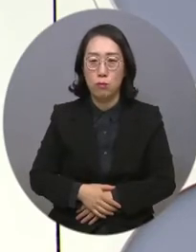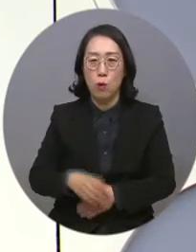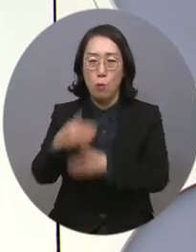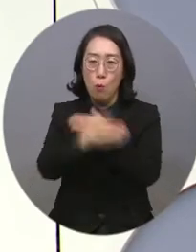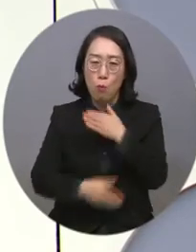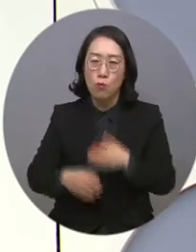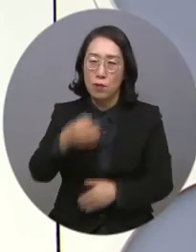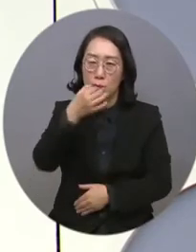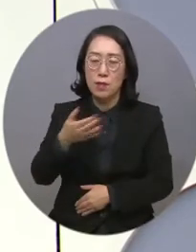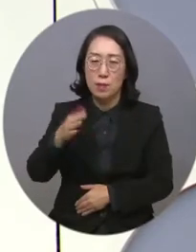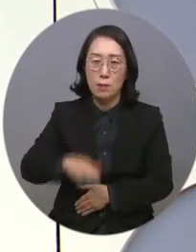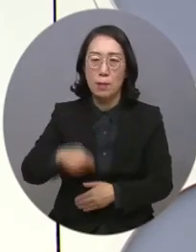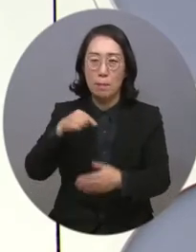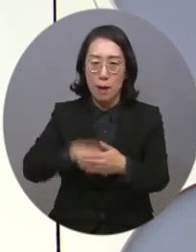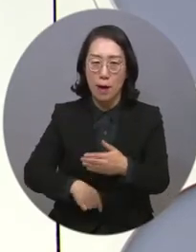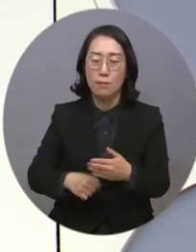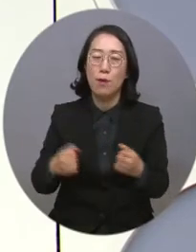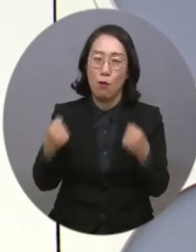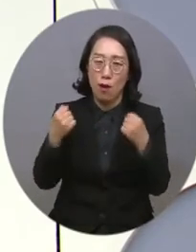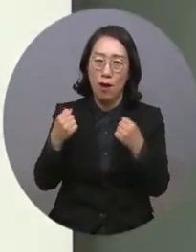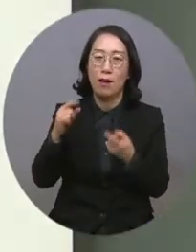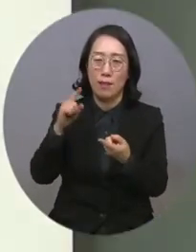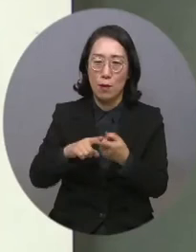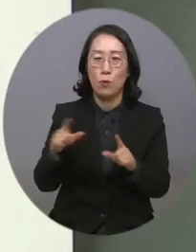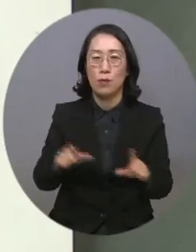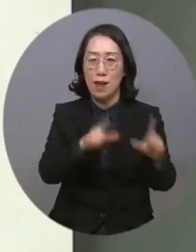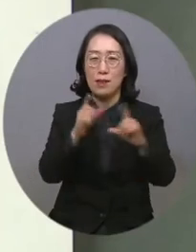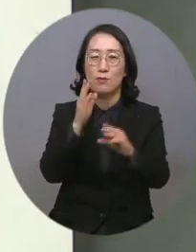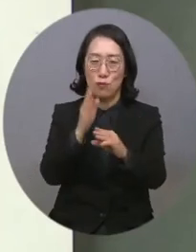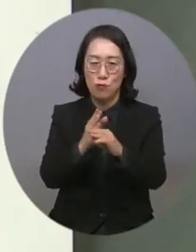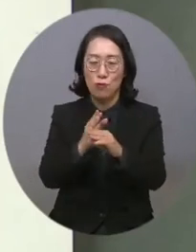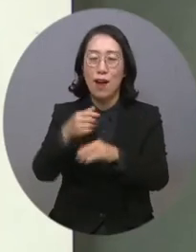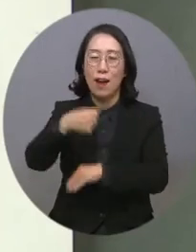있습니다. 저는 거기에 대해서 아주 굉장히 기쁘게 생각합니다. 그